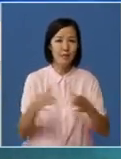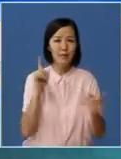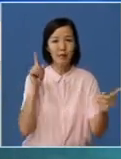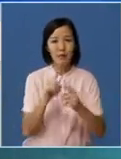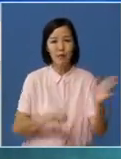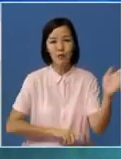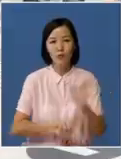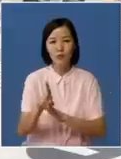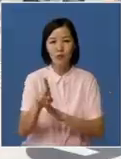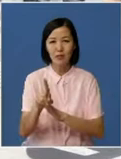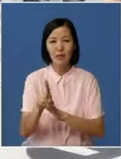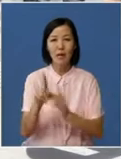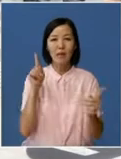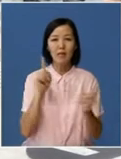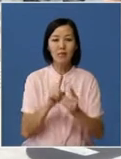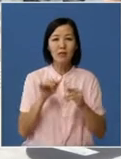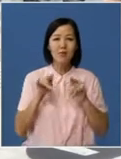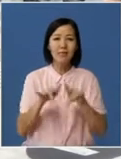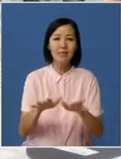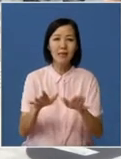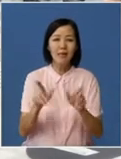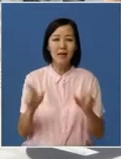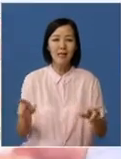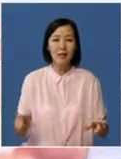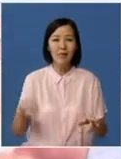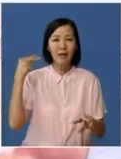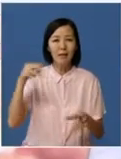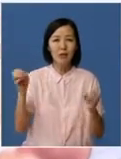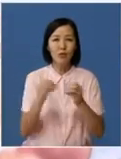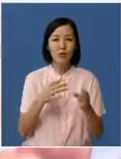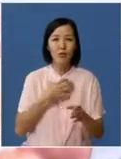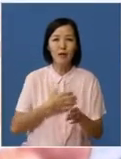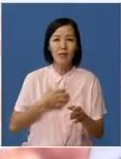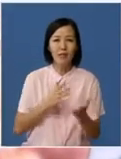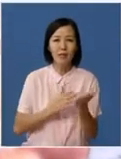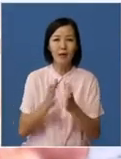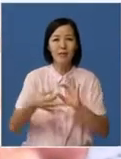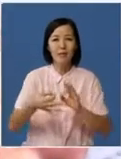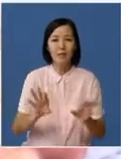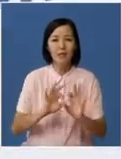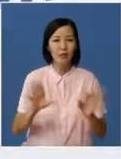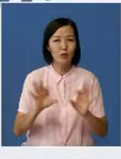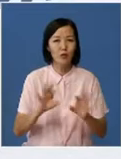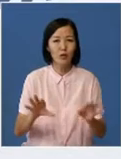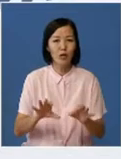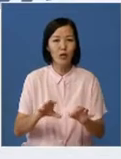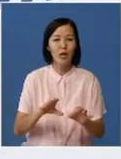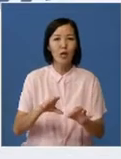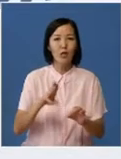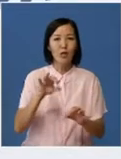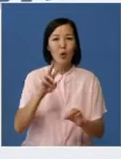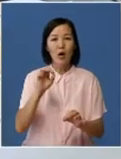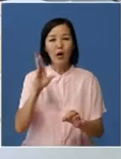кездесуден бастады. Басқосуда ол іскер азаматтарға президенттің 10 маңызды бағытын кеңінен түсіндірді. Оның ішінде Қасым Жомарт